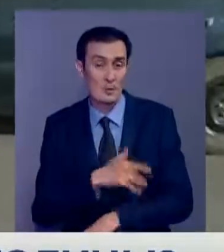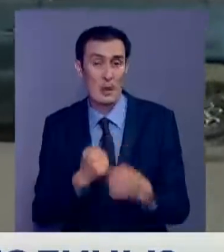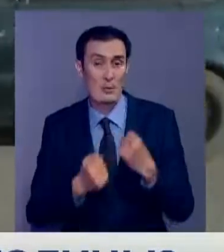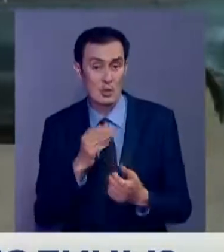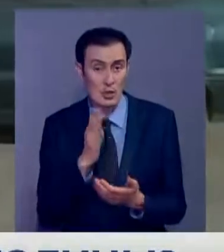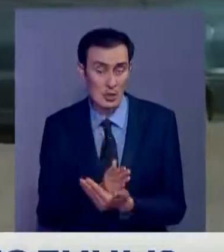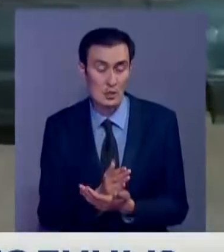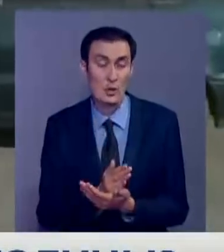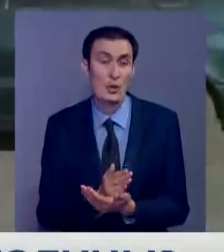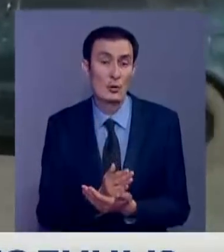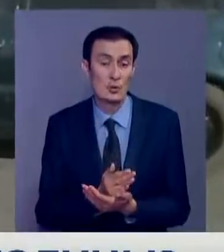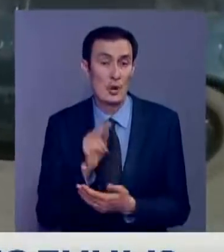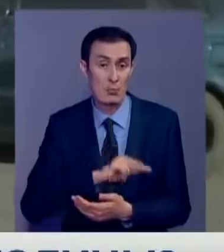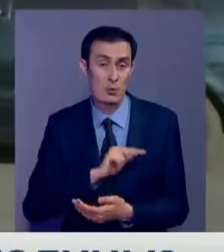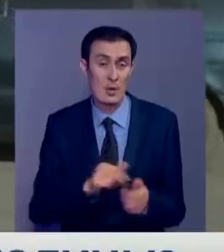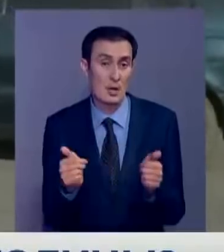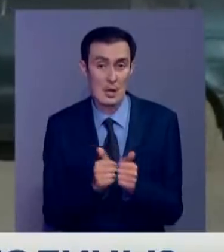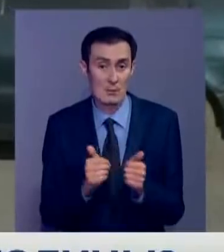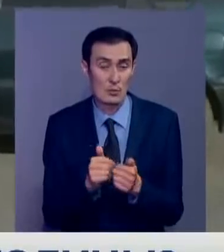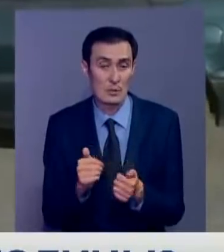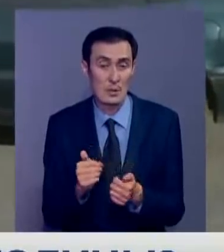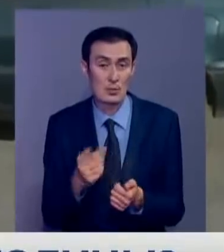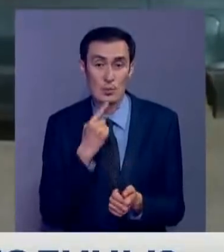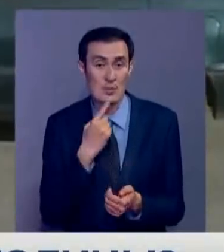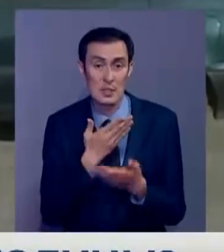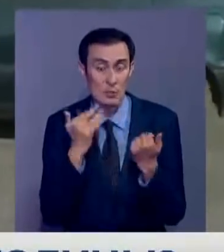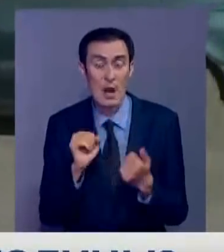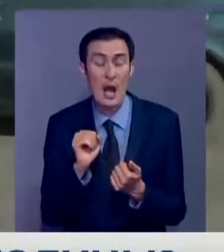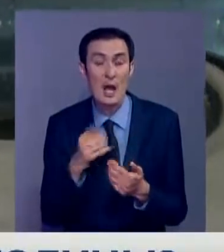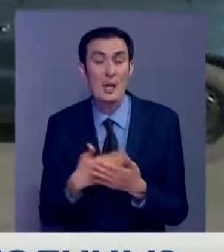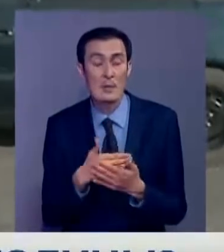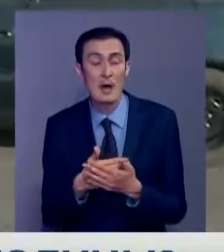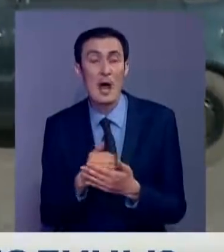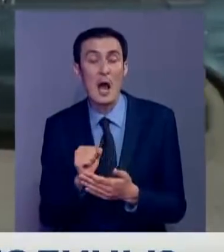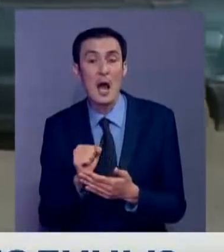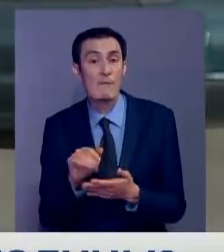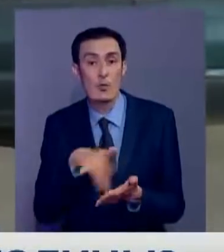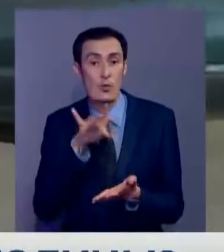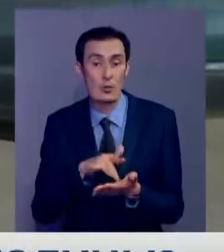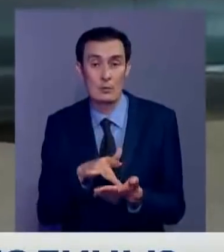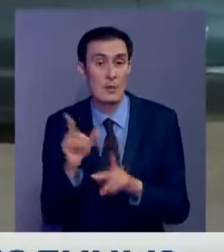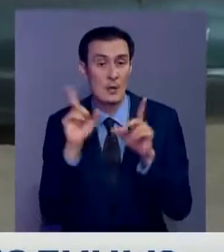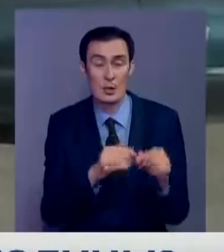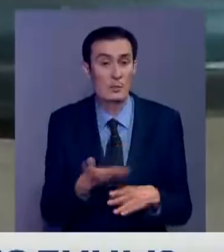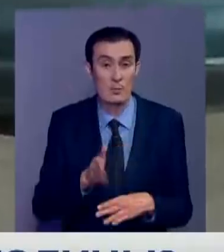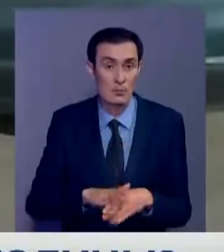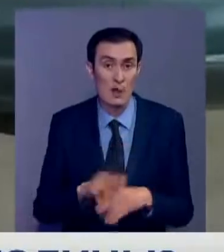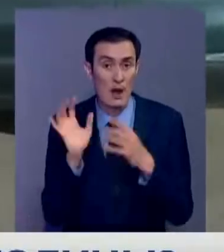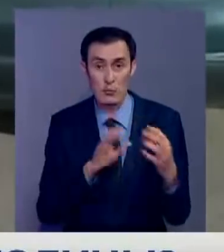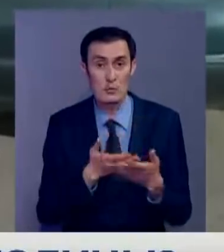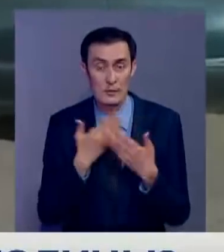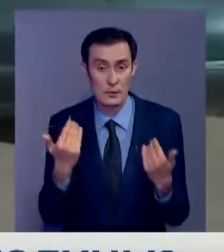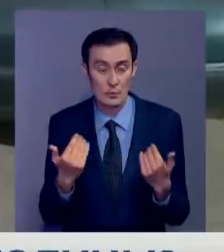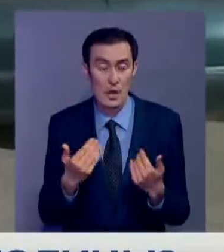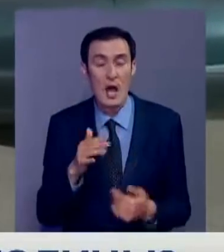есть. Тут у нас работа недалеко, как бы не проблемно до города. А до работы, а в город проблемно, так как не ездят автобусы. А